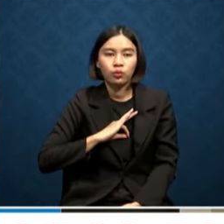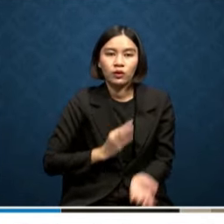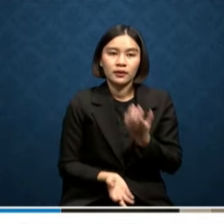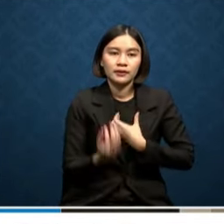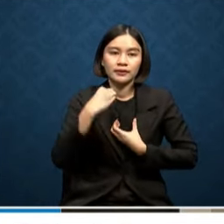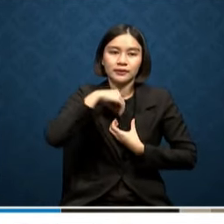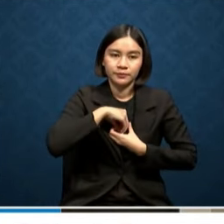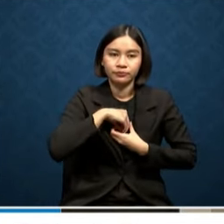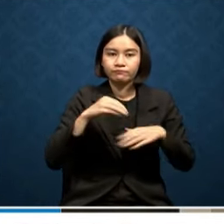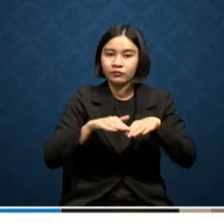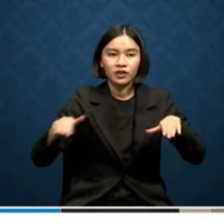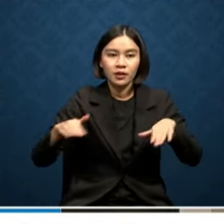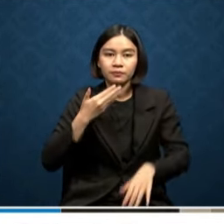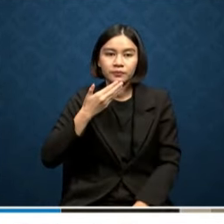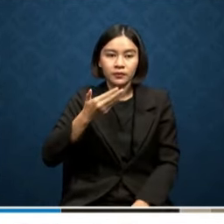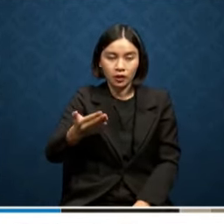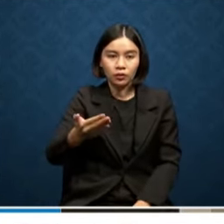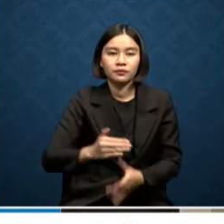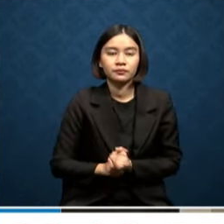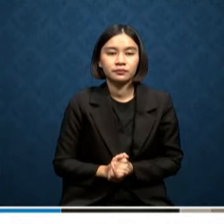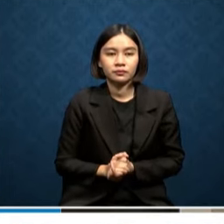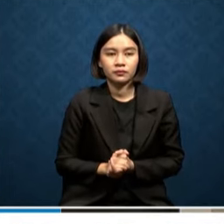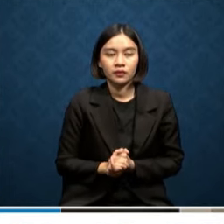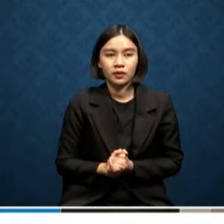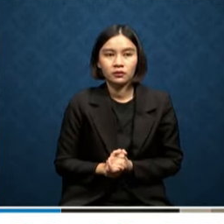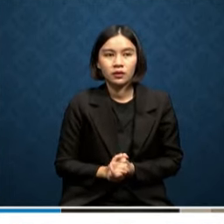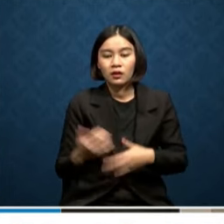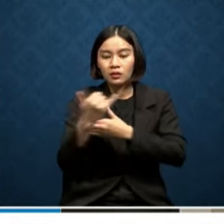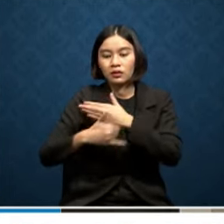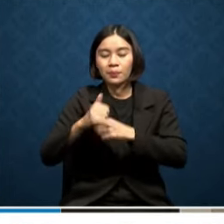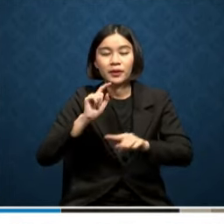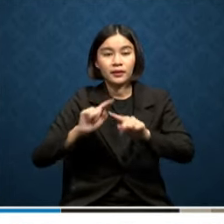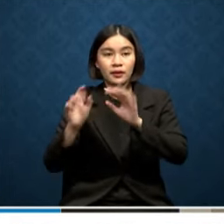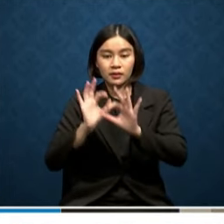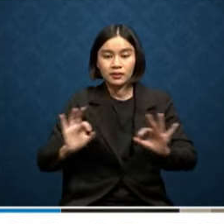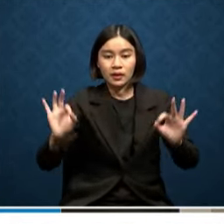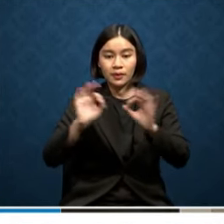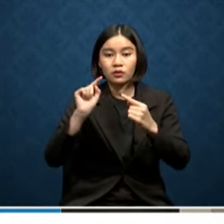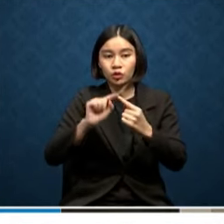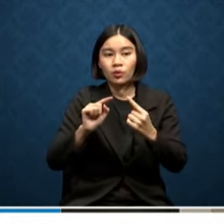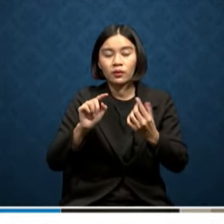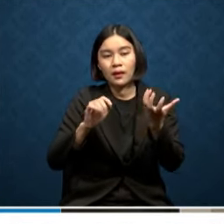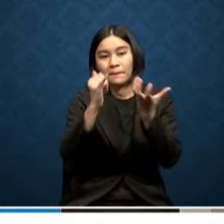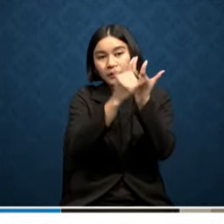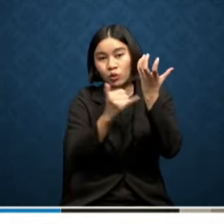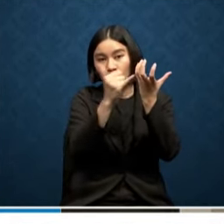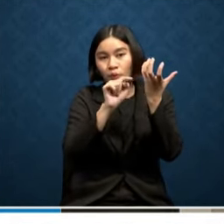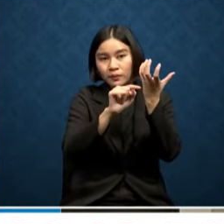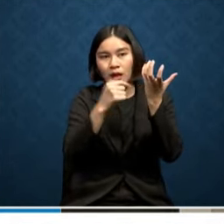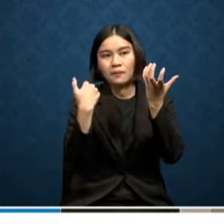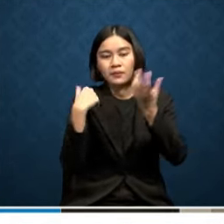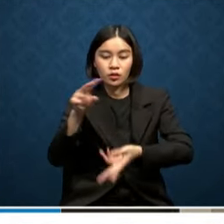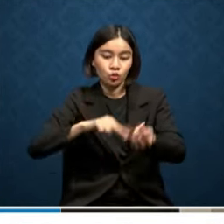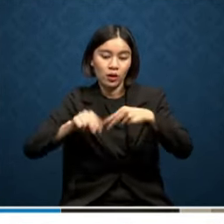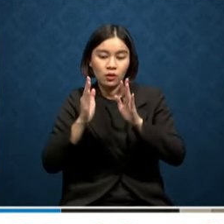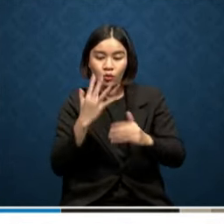ตัวเด็กตลอดไปนะคะในหลายประเทศนะคะโดยเฉพาะประเทศในยุโรปเนี่ยก็ได้มีการคุ้มครอง